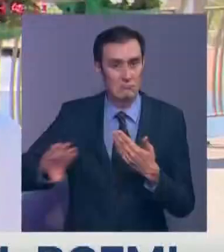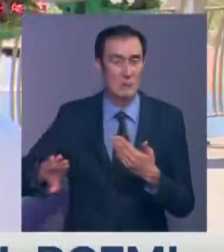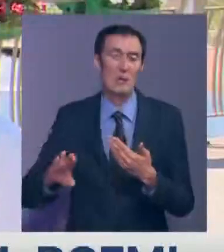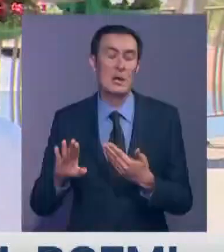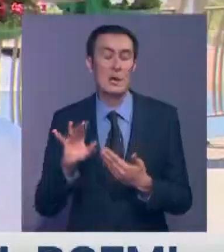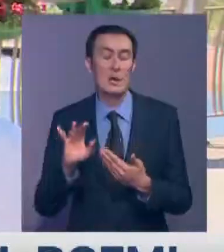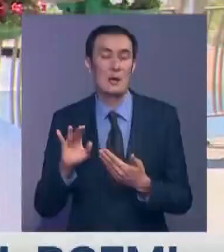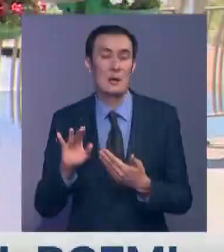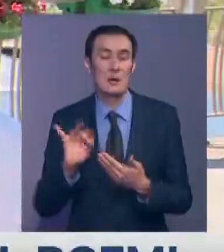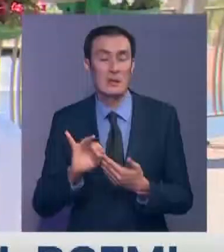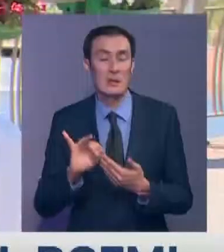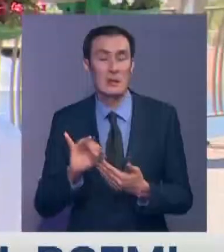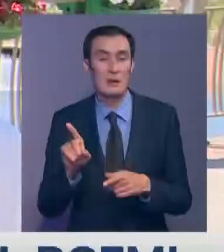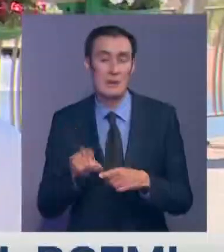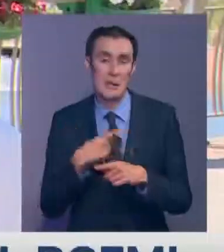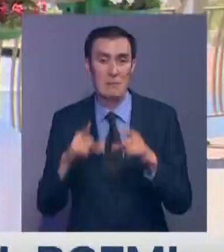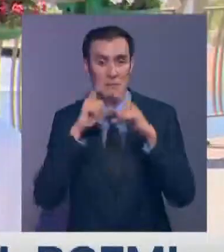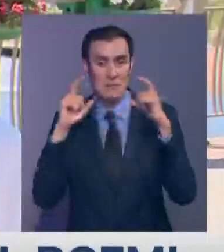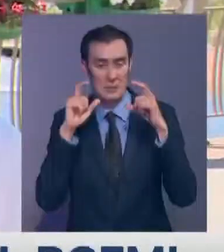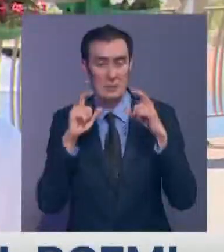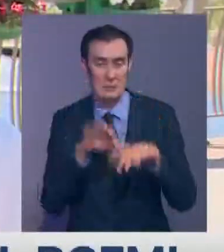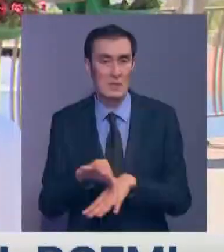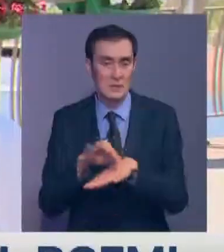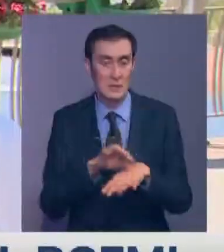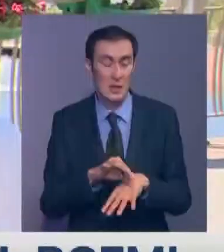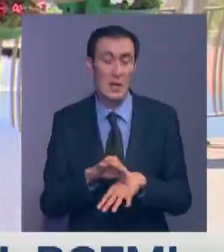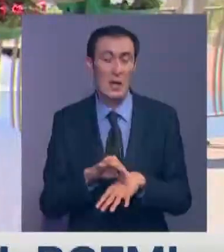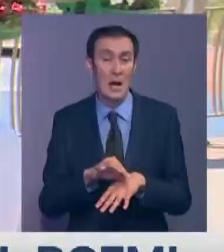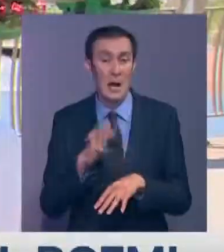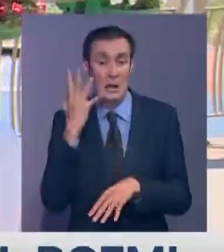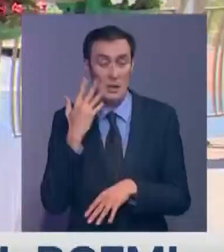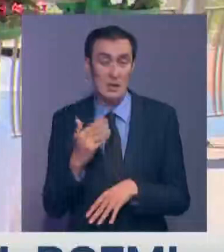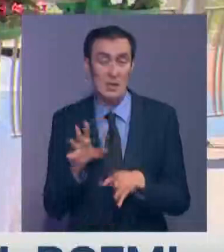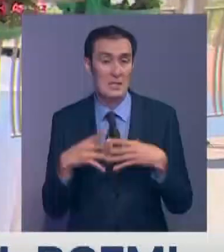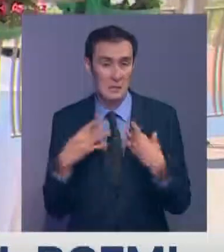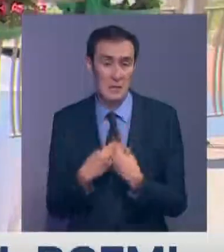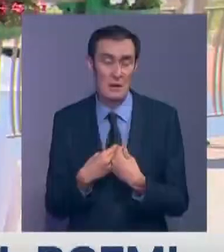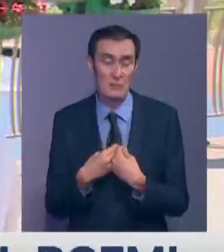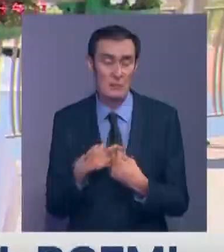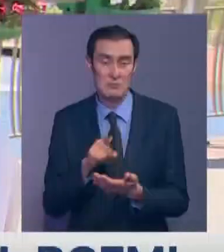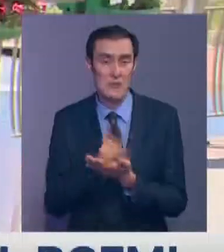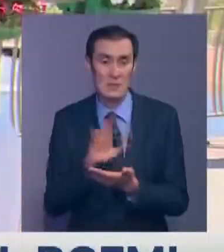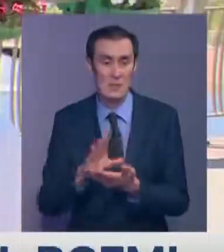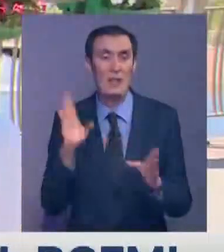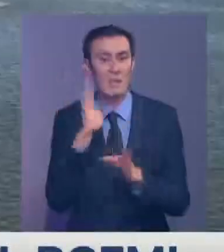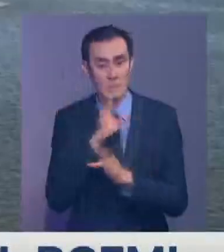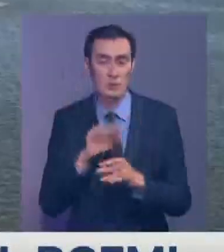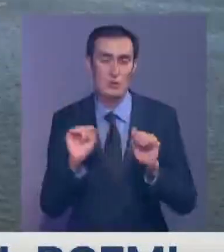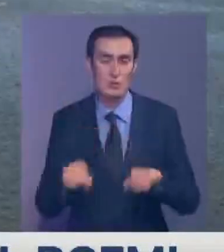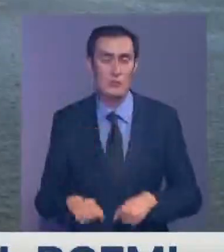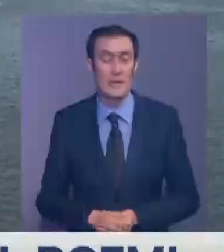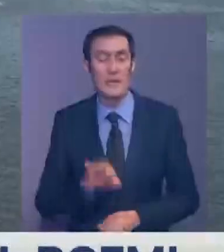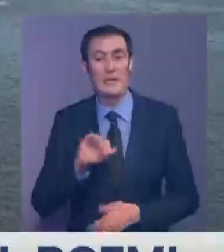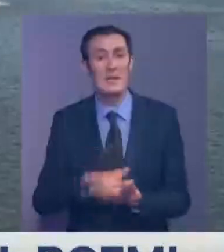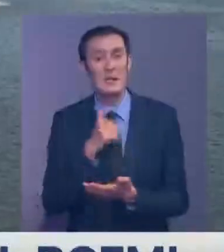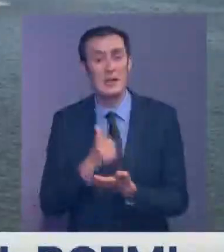либо надевать маски, так скажем. Но когда они сами сидят, не обязательно. На свежем воздухе это не обязательно. И